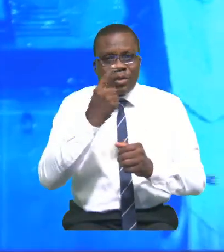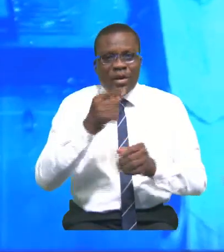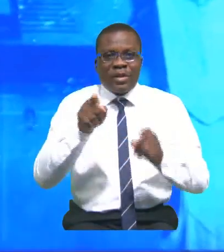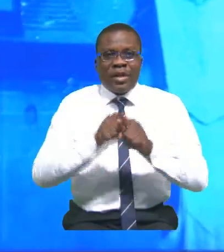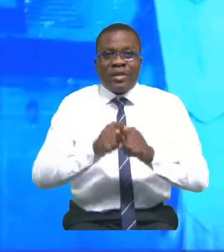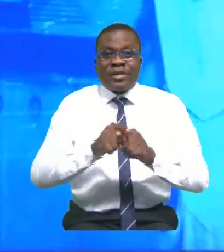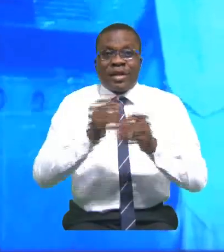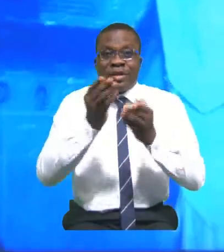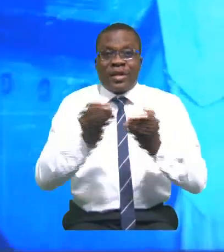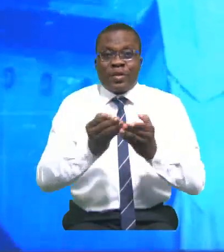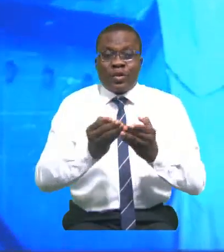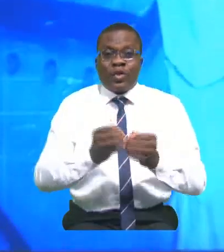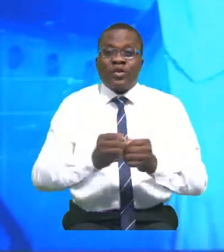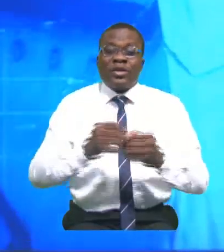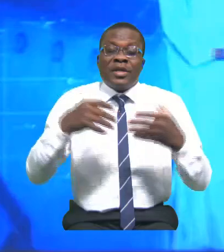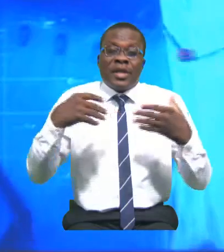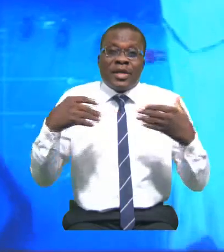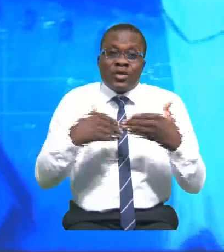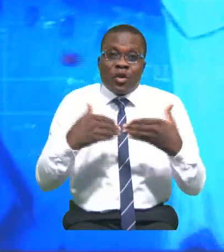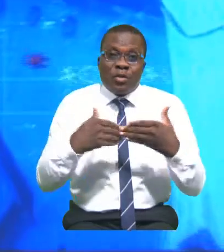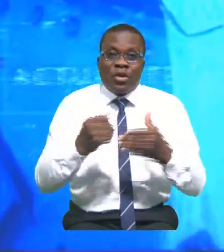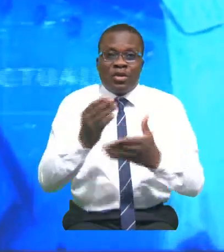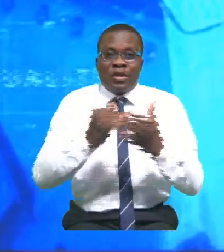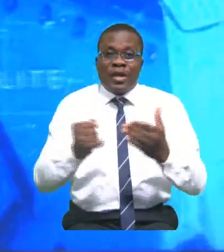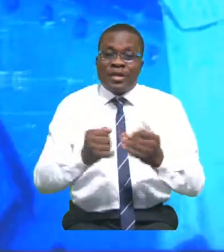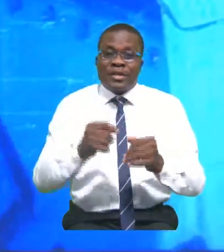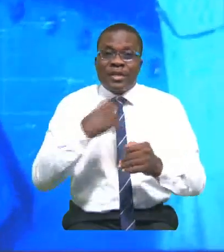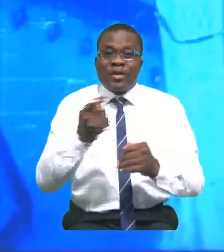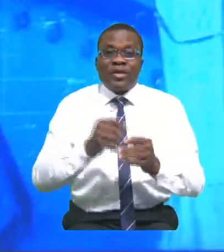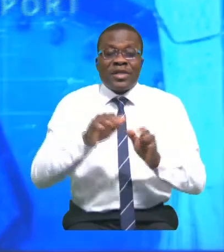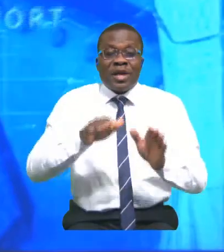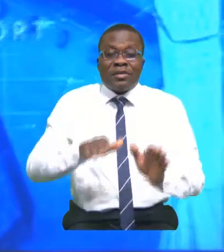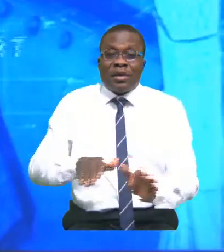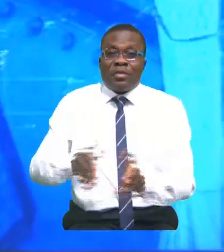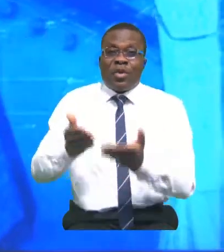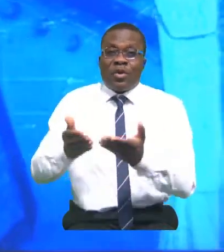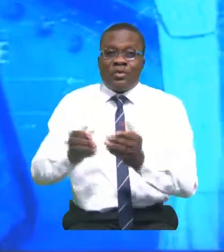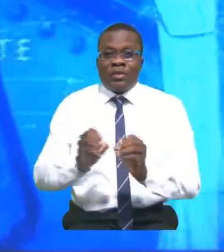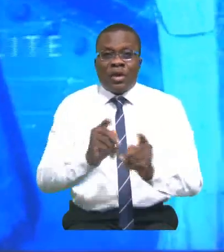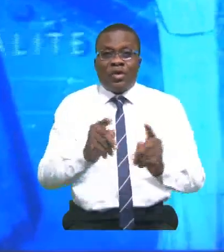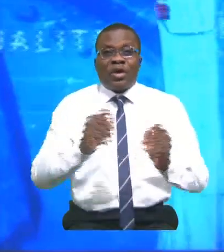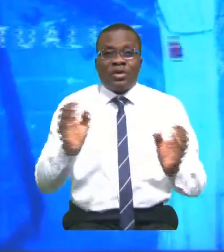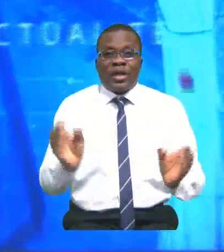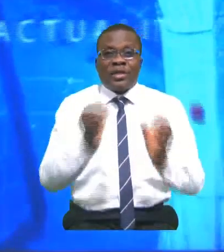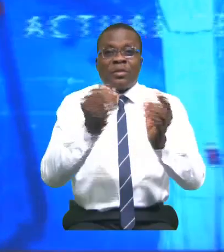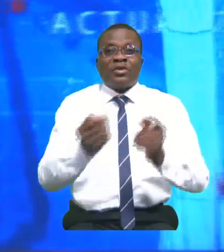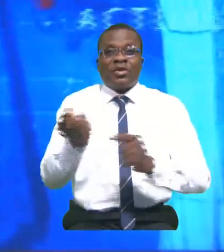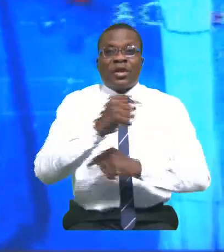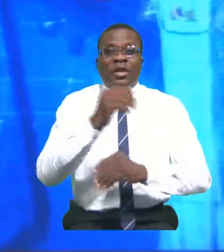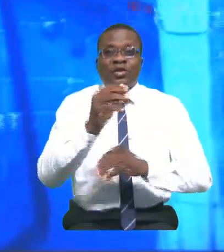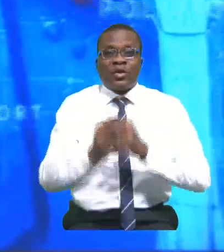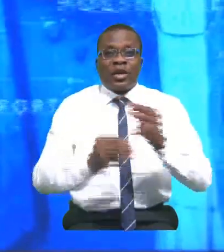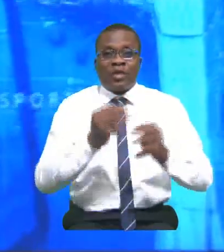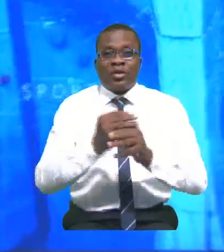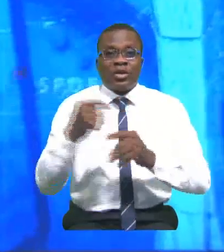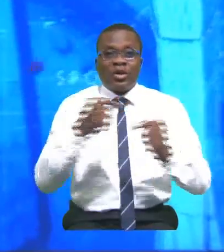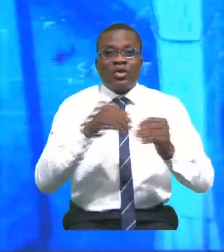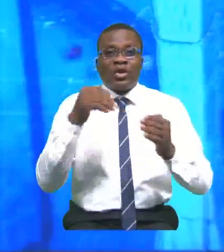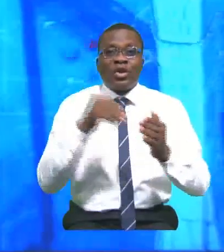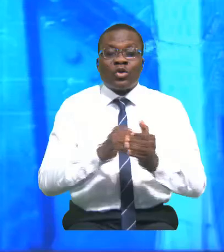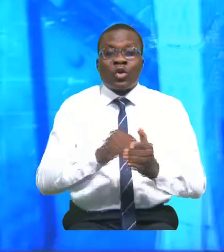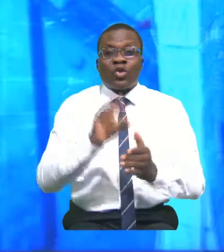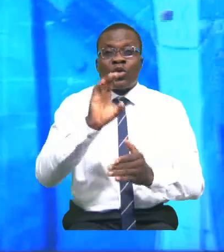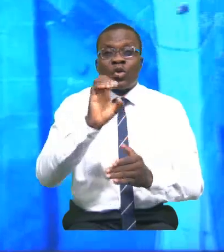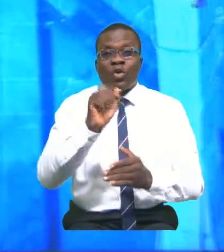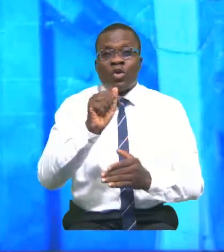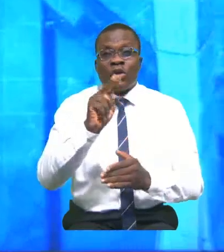cancer fait peur à et certains l'assimilent à la mort à l'occasion de la célébration de la Journée mondiale de lutte contre le cancer nous